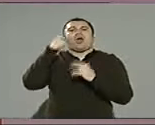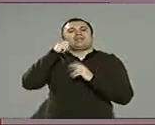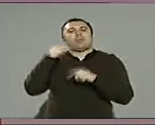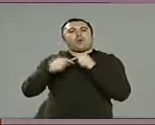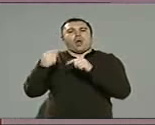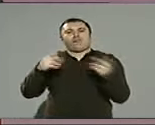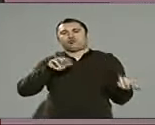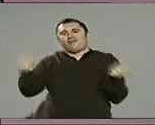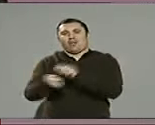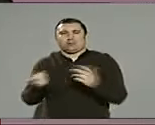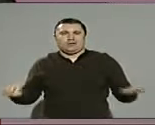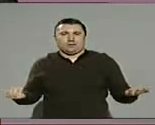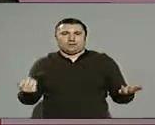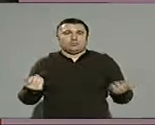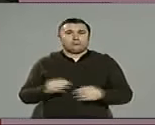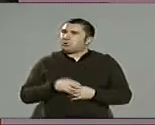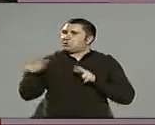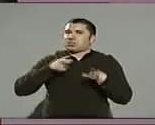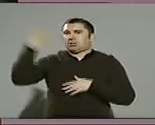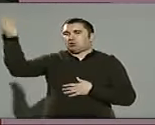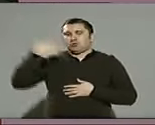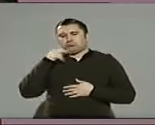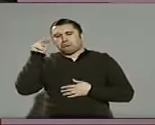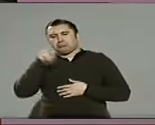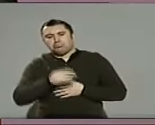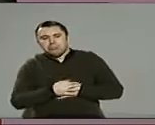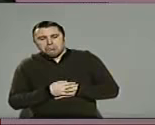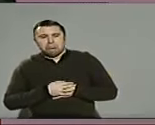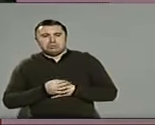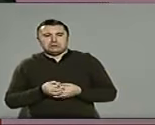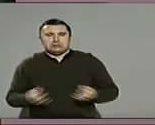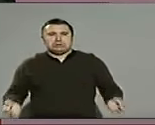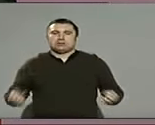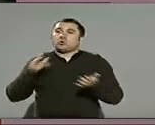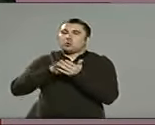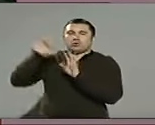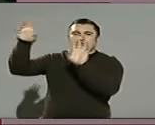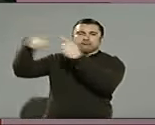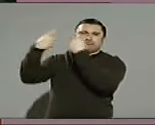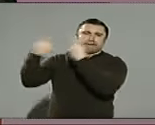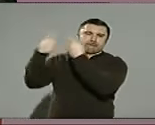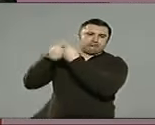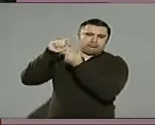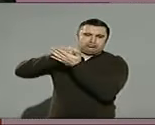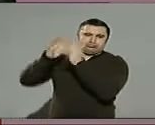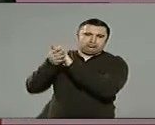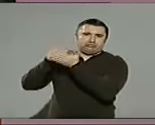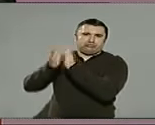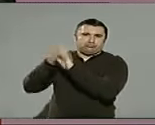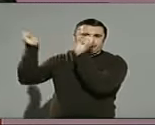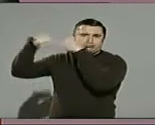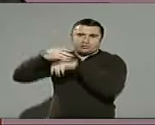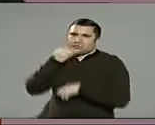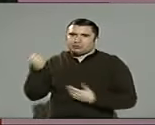lässt die derzeitige Regierung unbearbeitet, weil sie es sich auf nichts einigen können. Nicht zu vergessen die Energiewende.